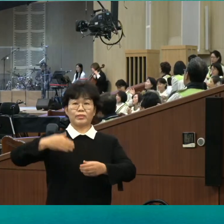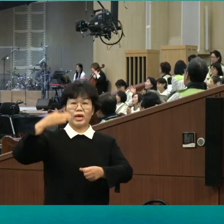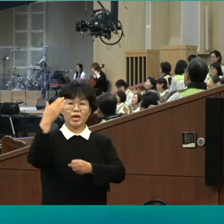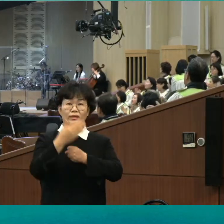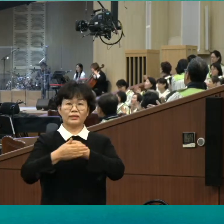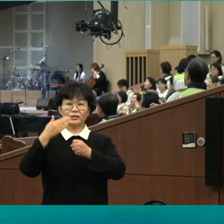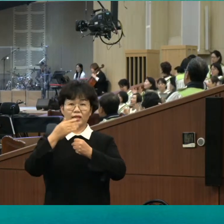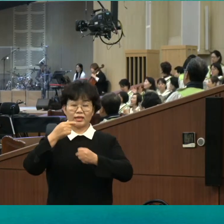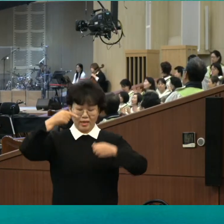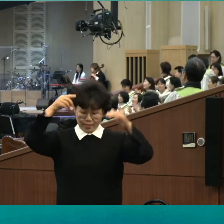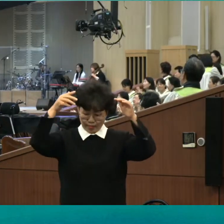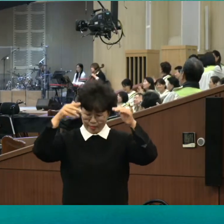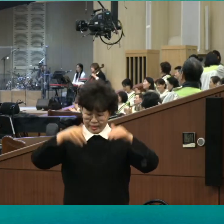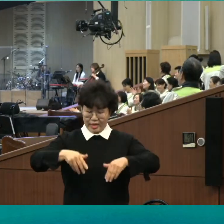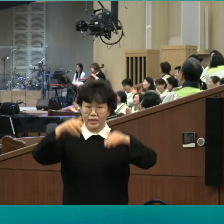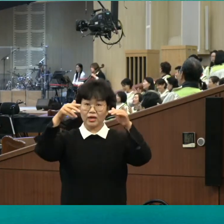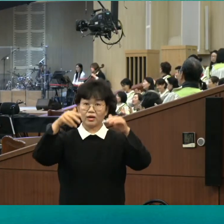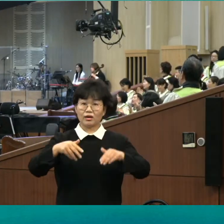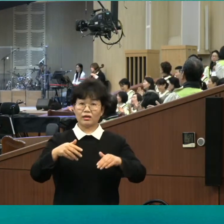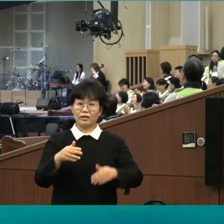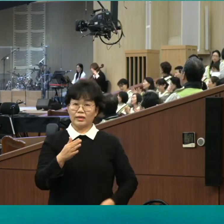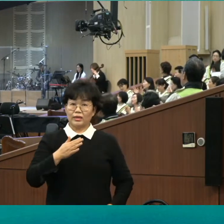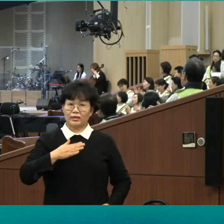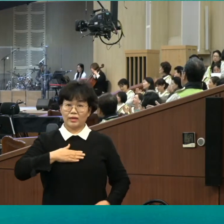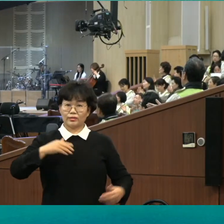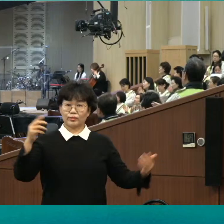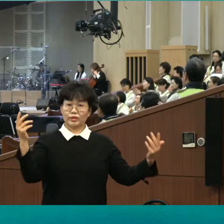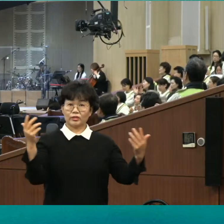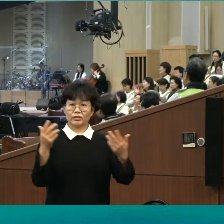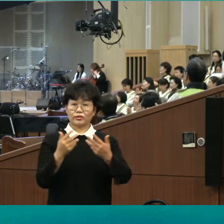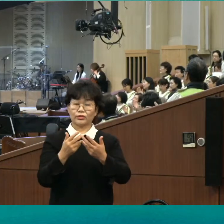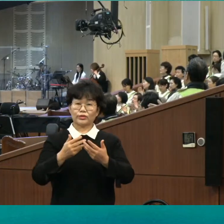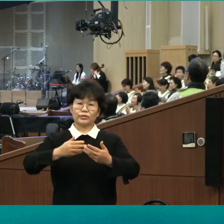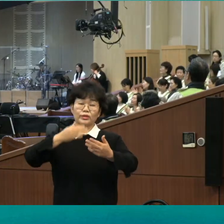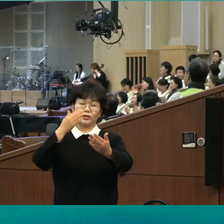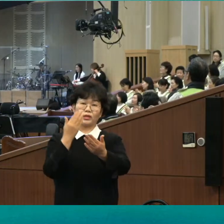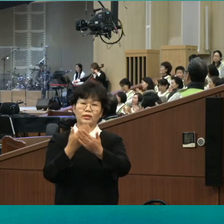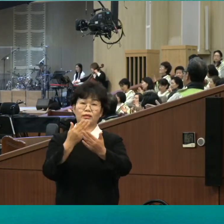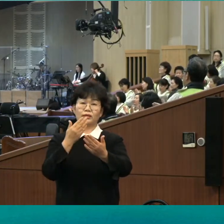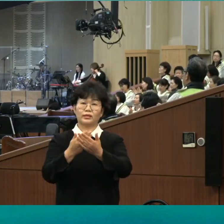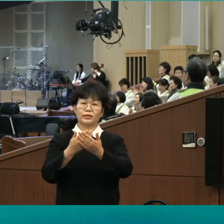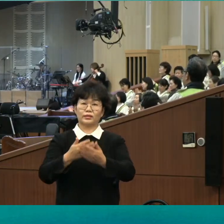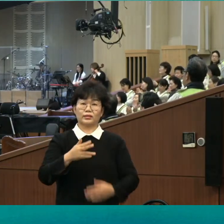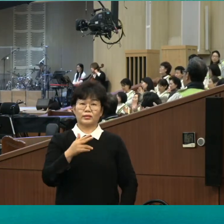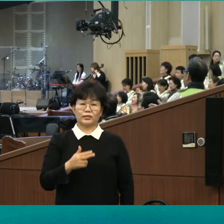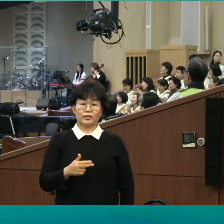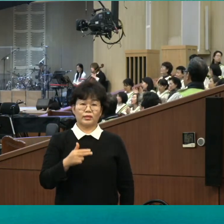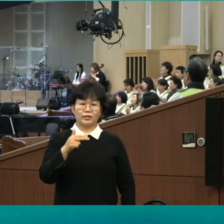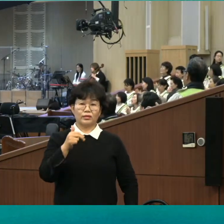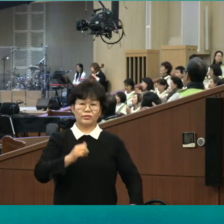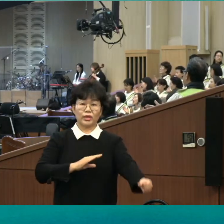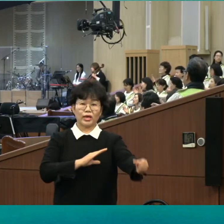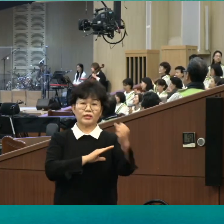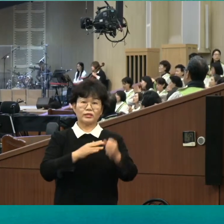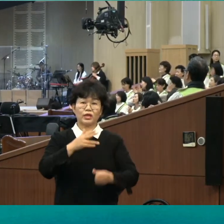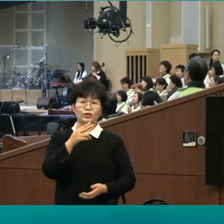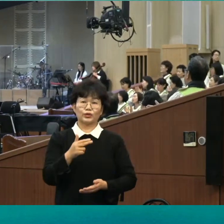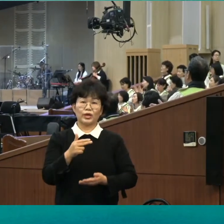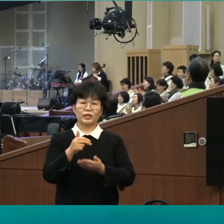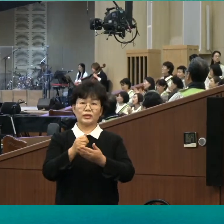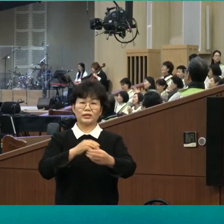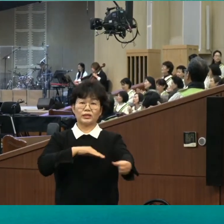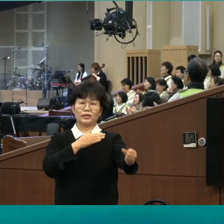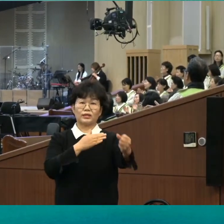주님의 은혜에 담비 내려 나를 벅차셔 주옵소서. 주의 권세 주의 능력 주의 권세